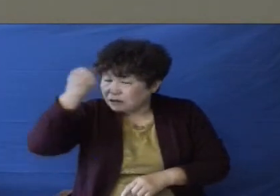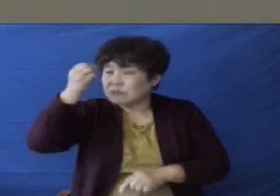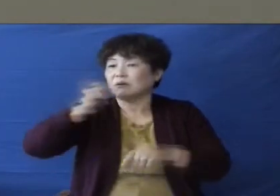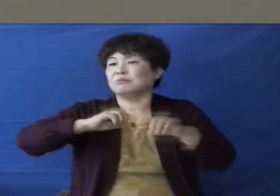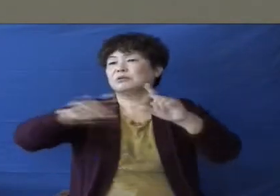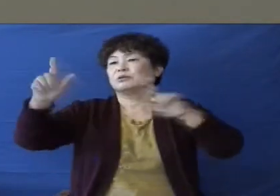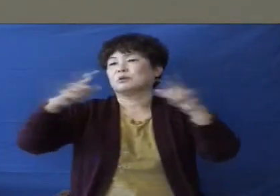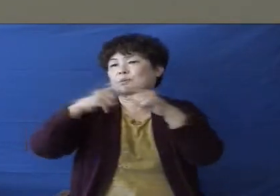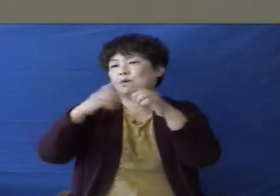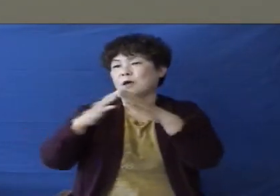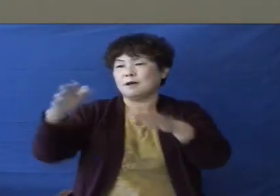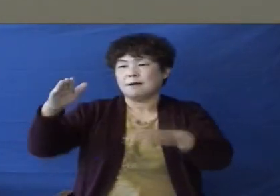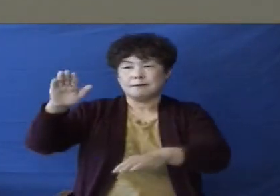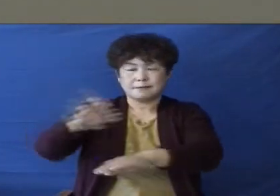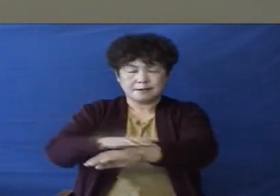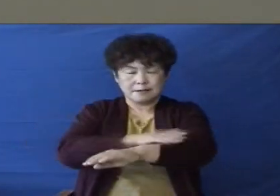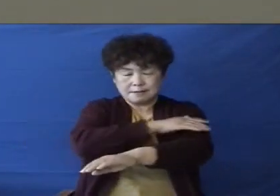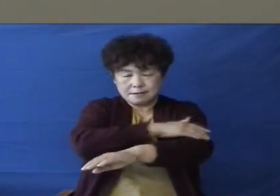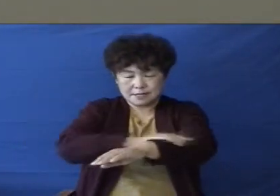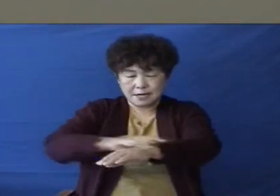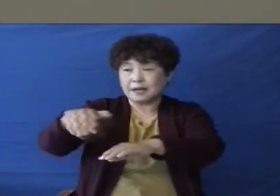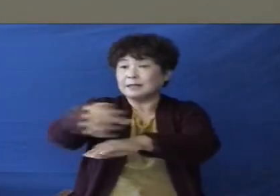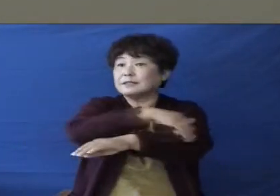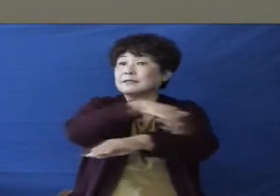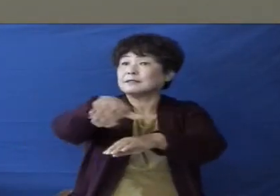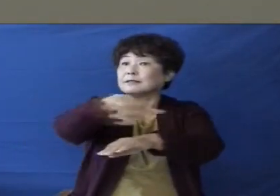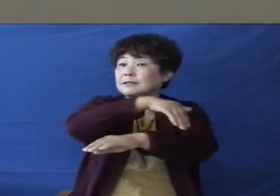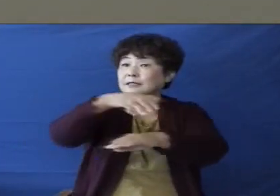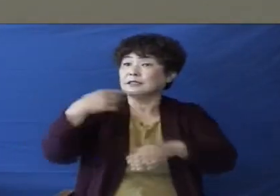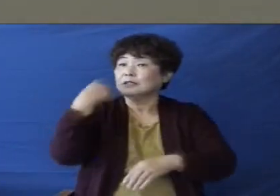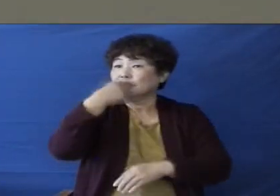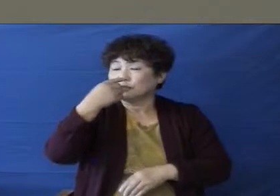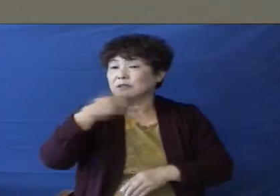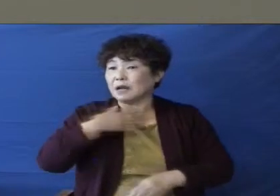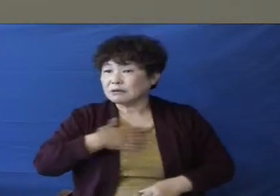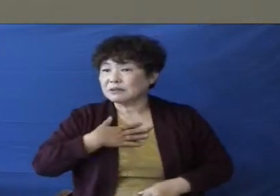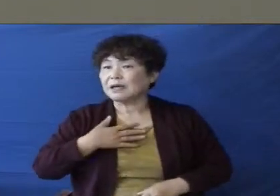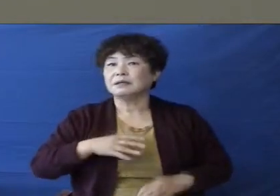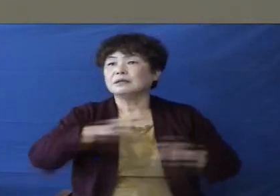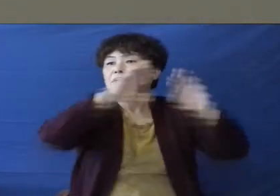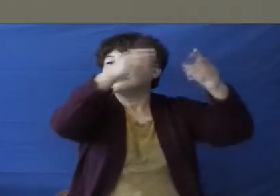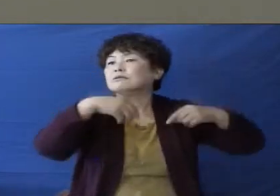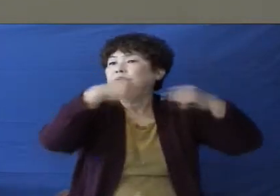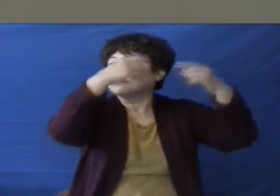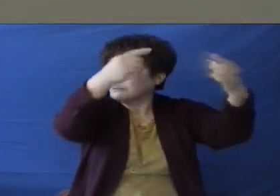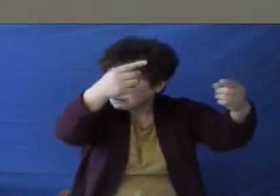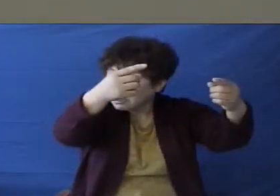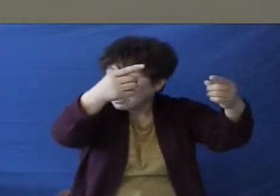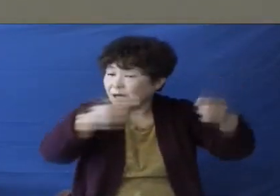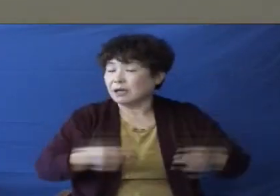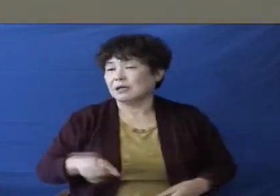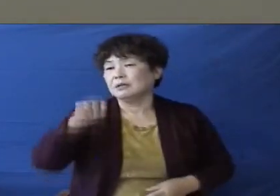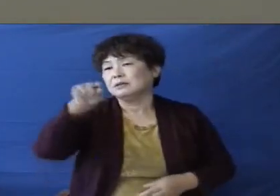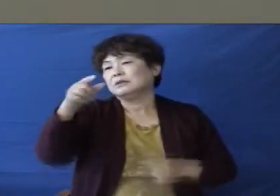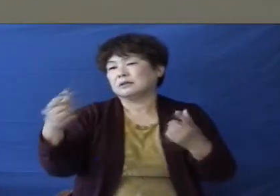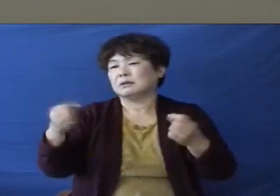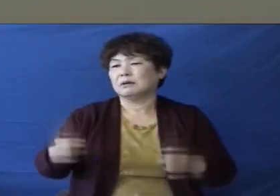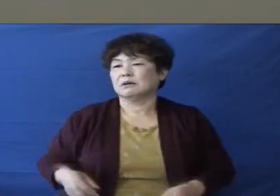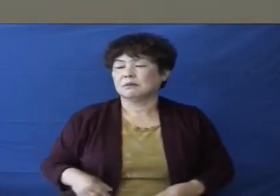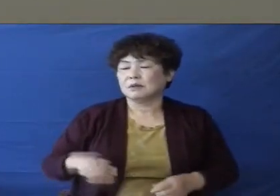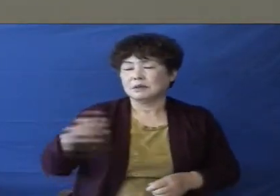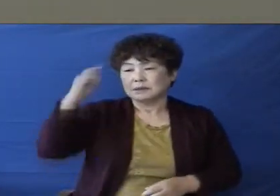흩어져 하나님께서 조금만 불쌍히 여겨 주시면 너무 감사하게 따고 나를 이 땅에서는 이렇게 살았지만 이라는 죽어서는 천국 갈